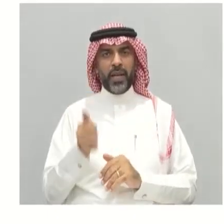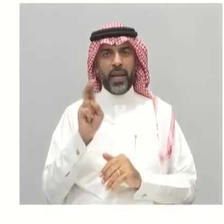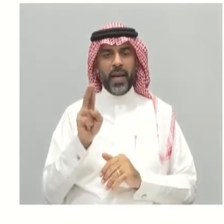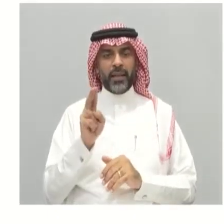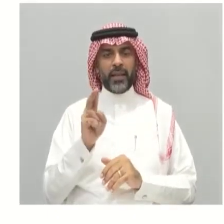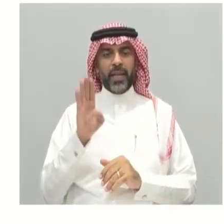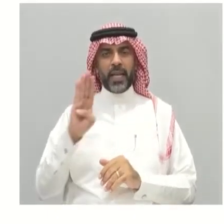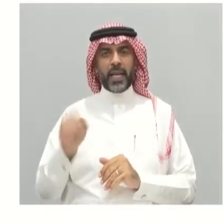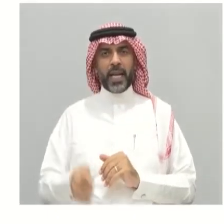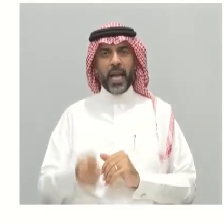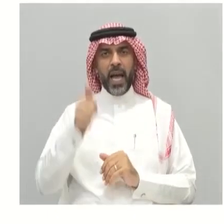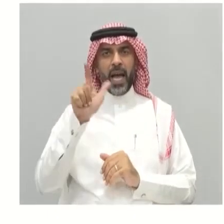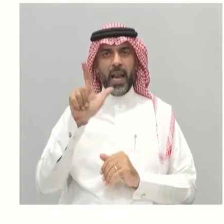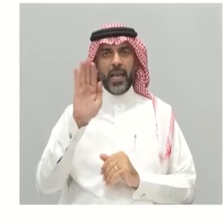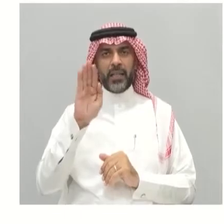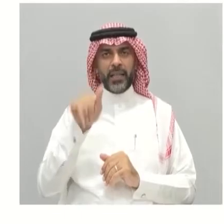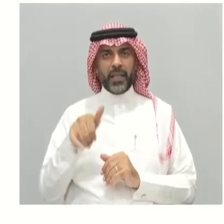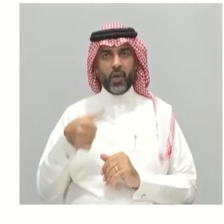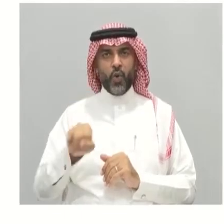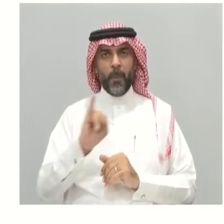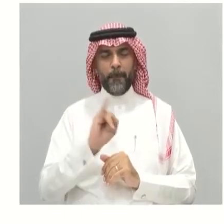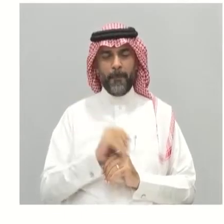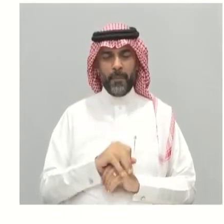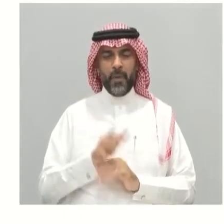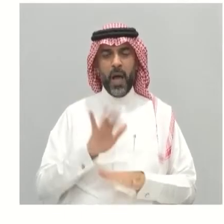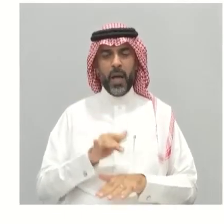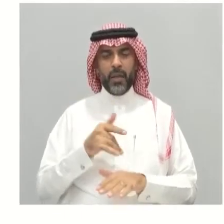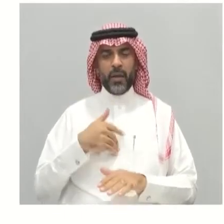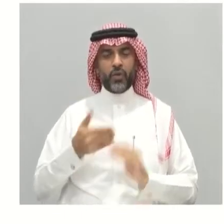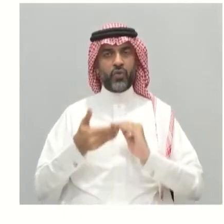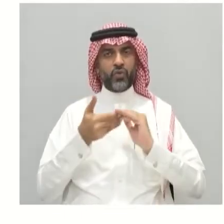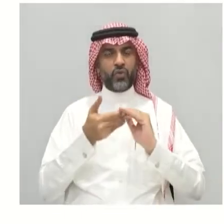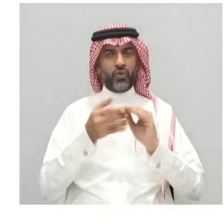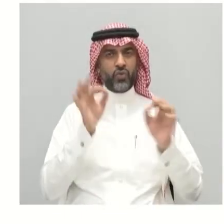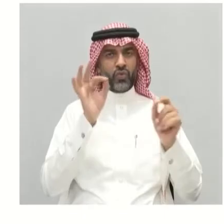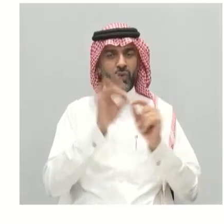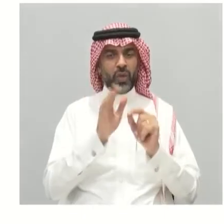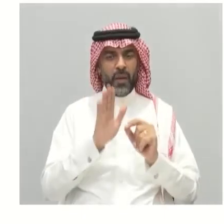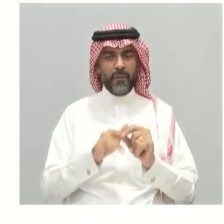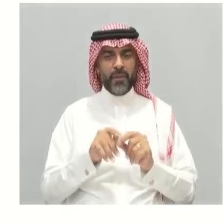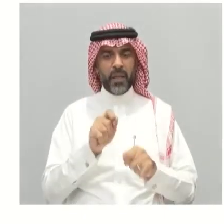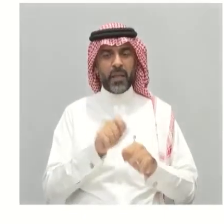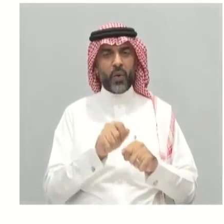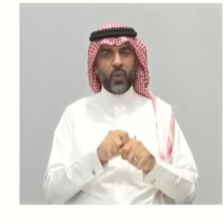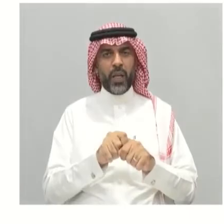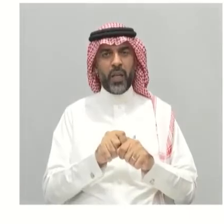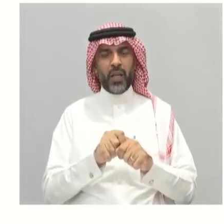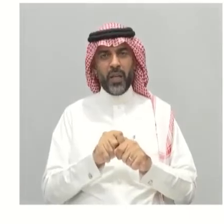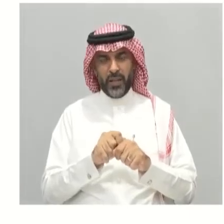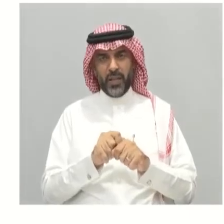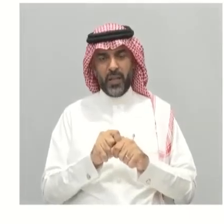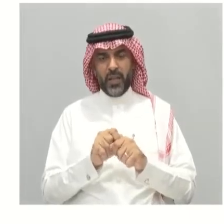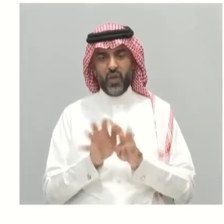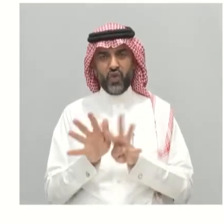الكالسيوم وبالتالي تسهم في تكوين الشعب المرجانيه اذا نلاحظ هنا من خلال